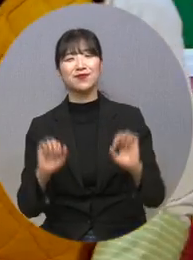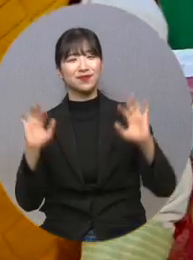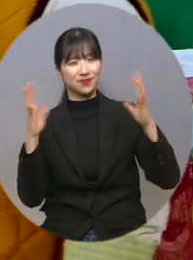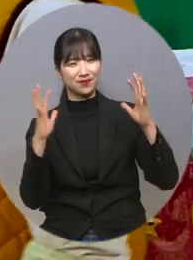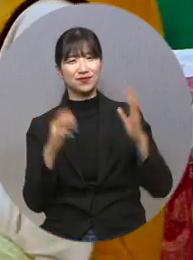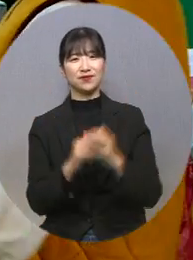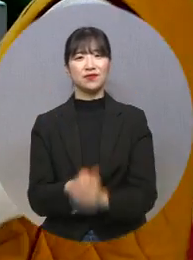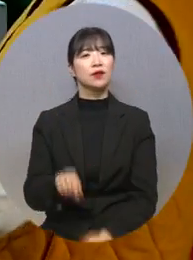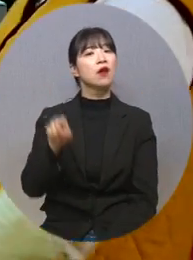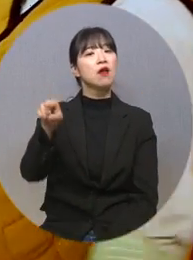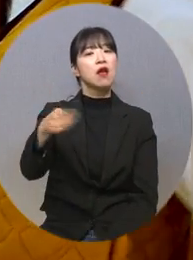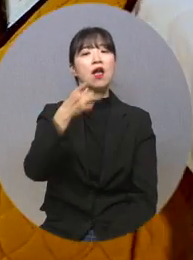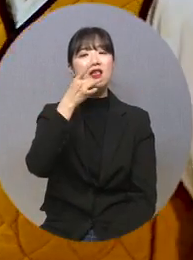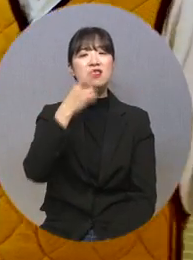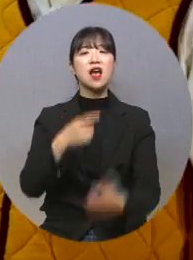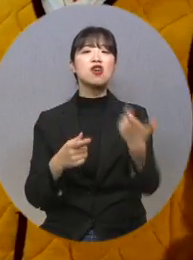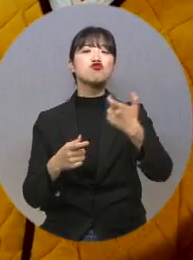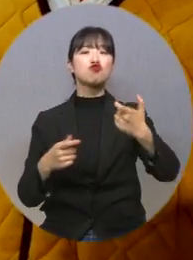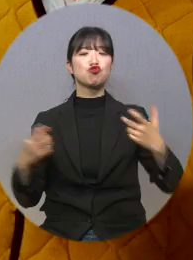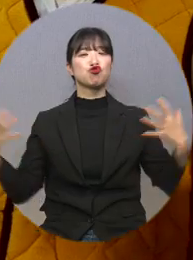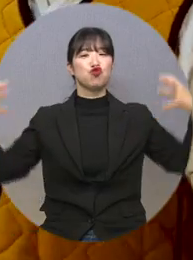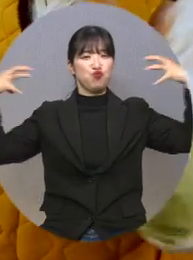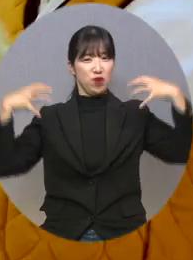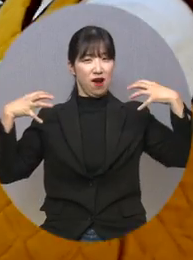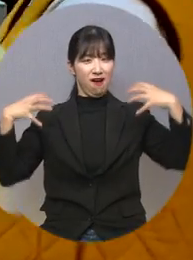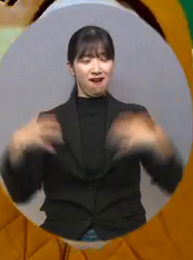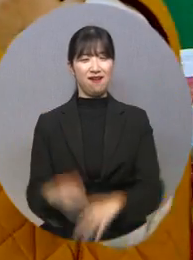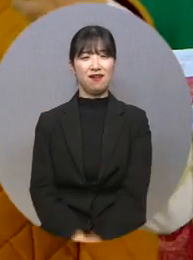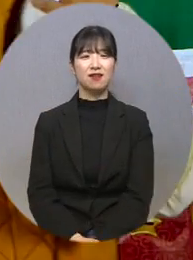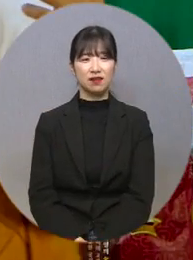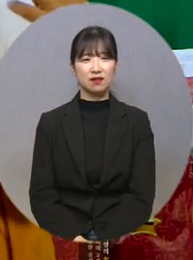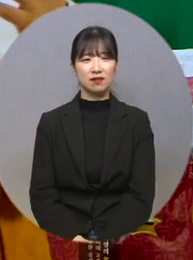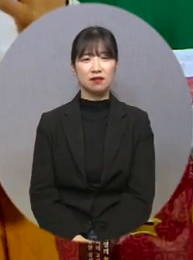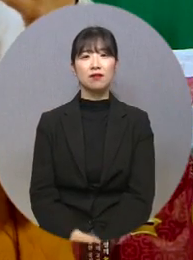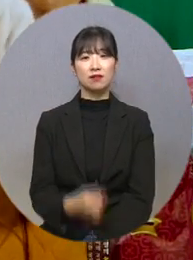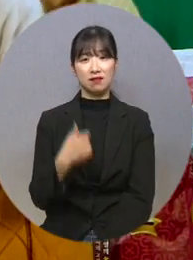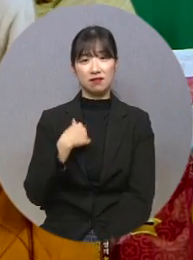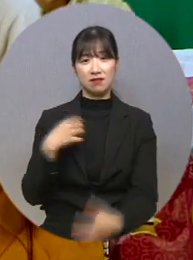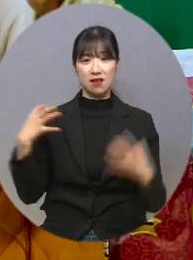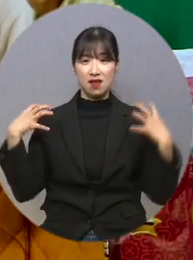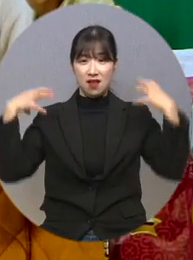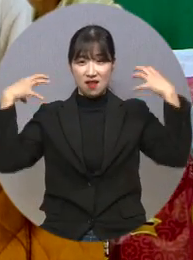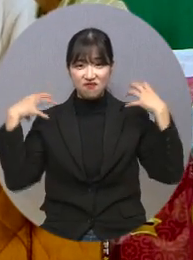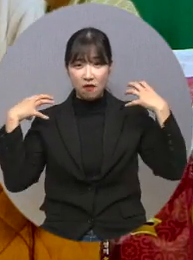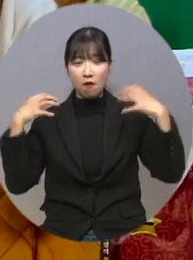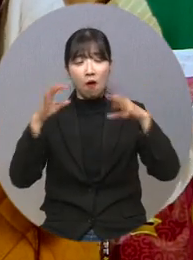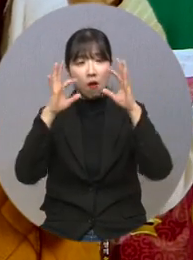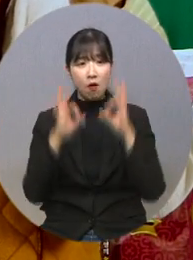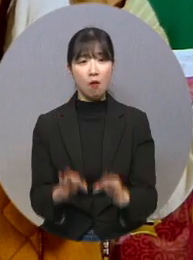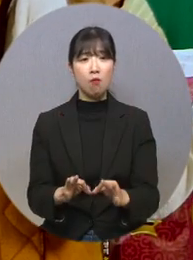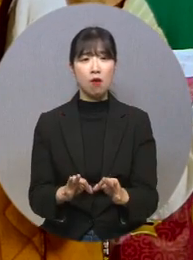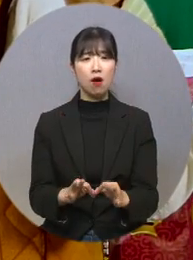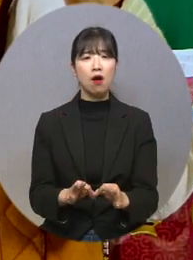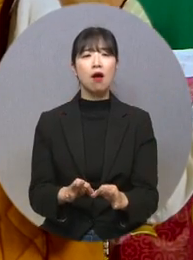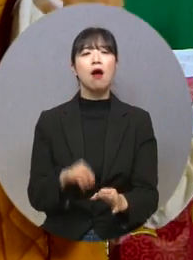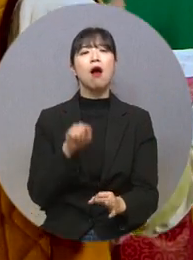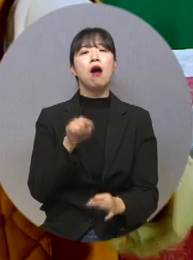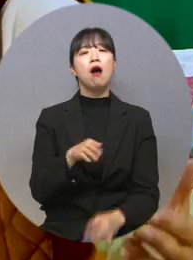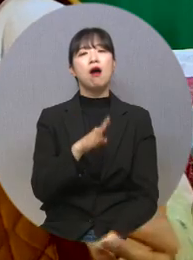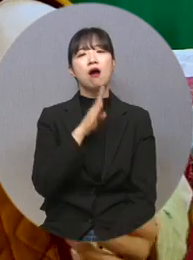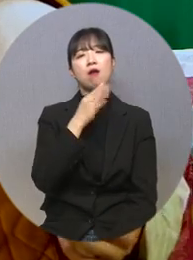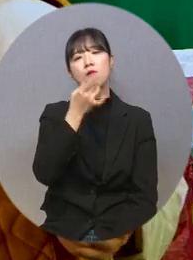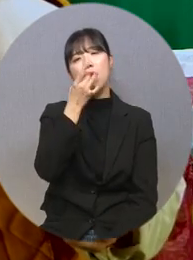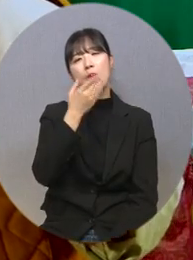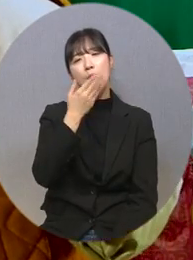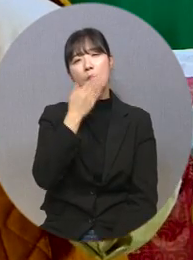대표님. 이 남자가 사이 60kg 든 남자요. 야, 제가 살이 살짝 들었잖아요. 네. 들었는데 뭐가 갑자기 아